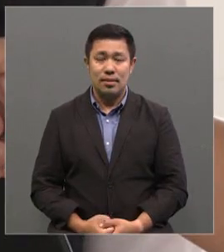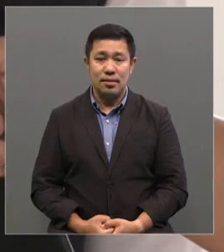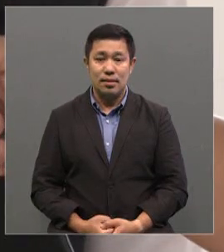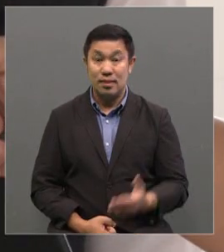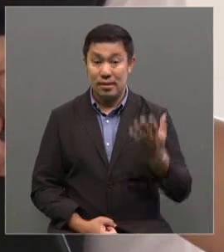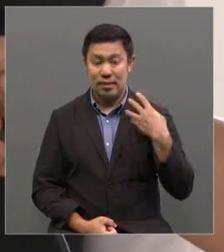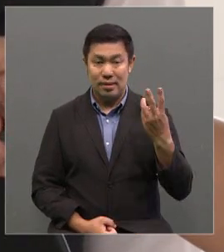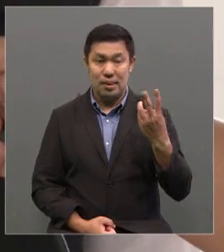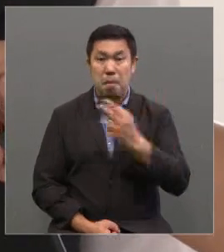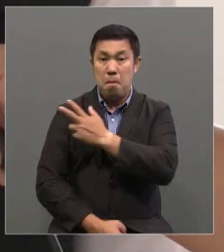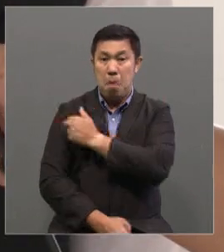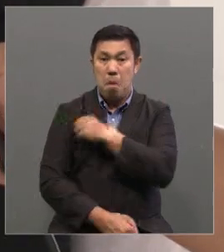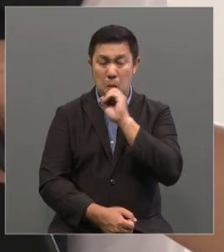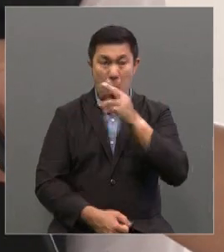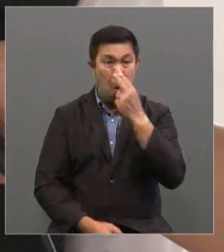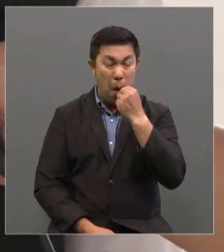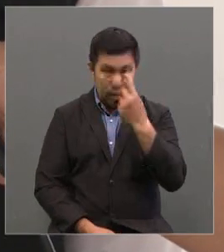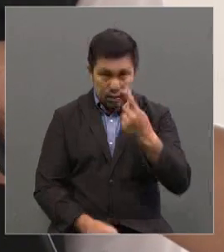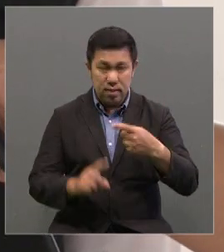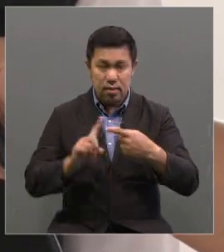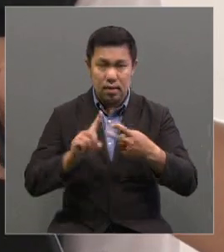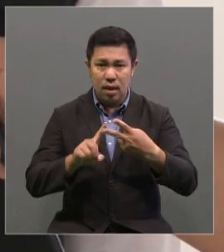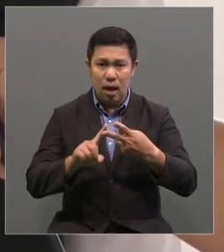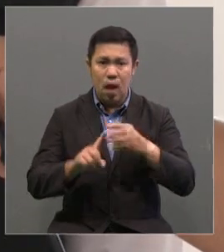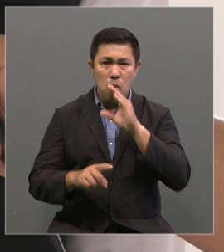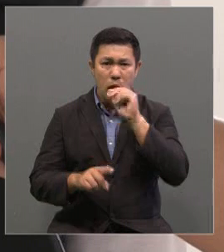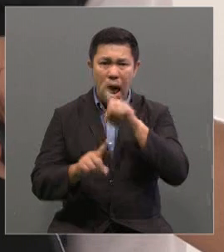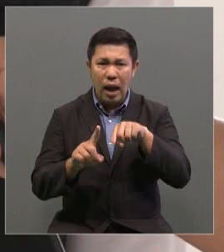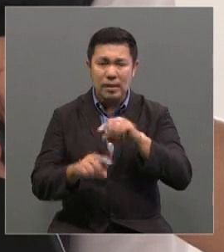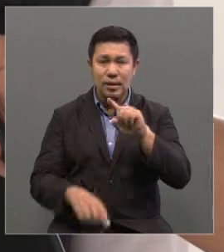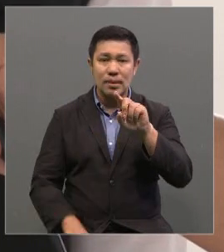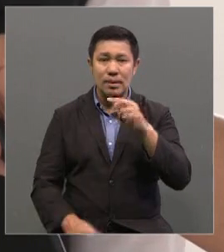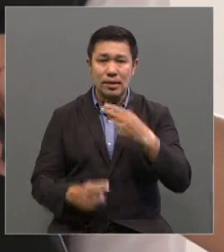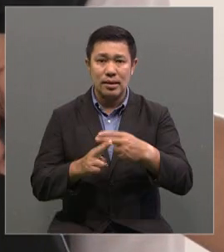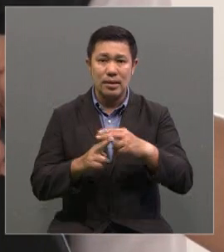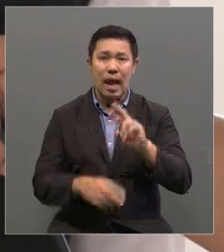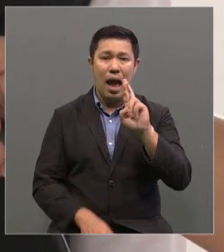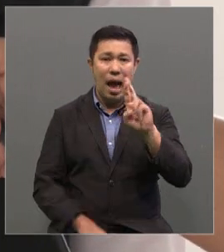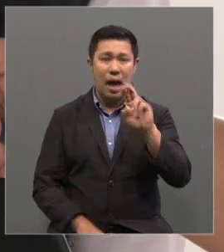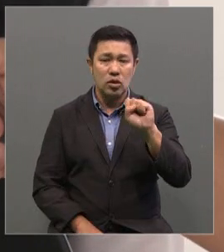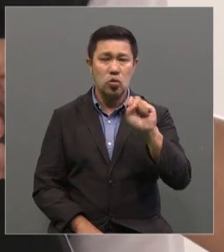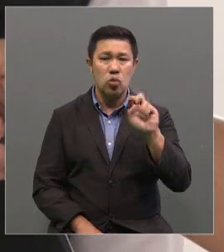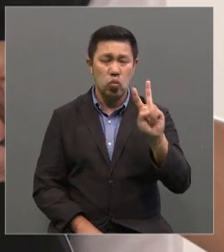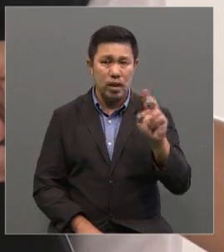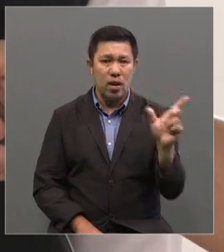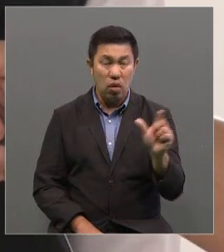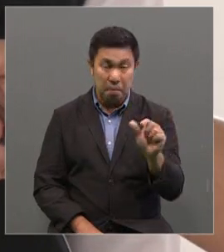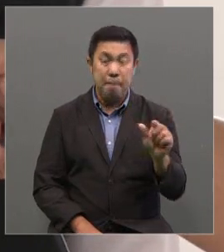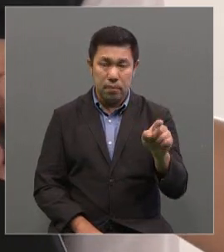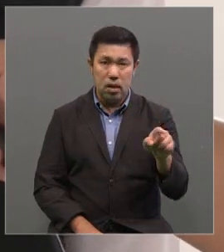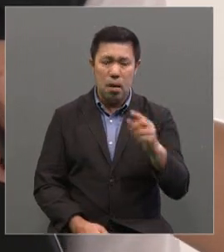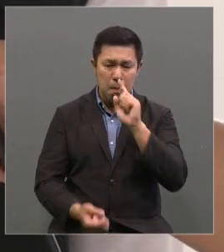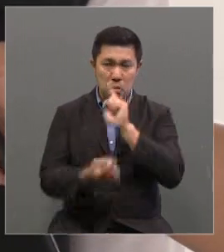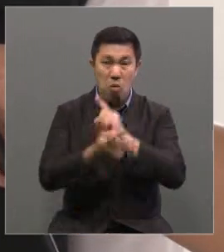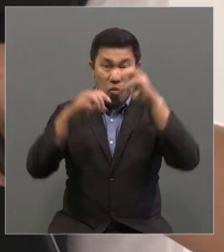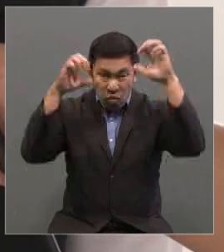เมื่อสักครู่คุณหมอพูดไปนอกจากไข้หวัดใหญ่แล้วมีอีกโรคหนึ่งที่คุณหมอพูดเป็นภาษาอังกฤษมาก็คือโรค rsvอันนี้จะเจอเยอะฮิตมากๆเลยใน